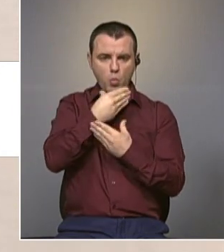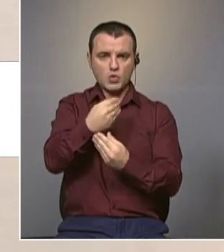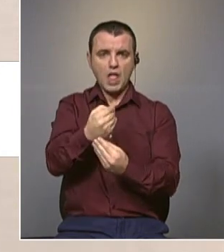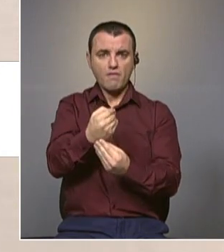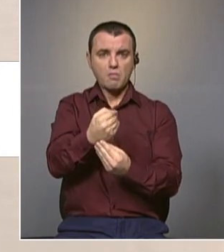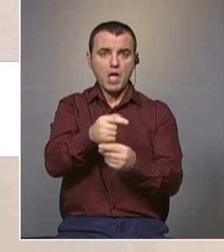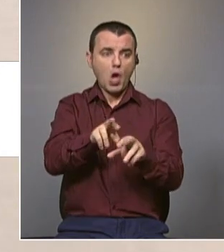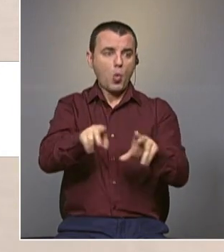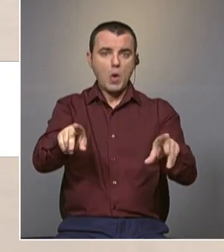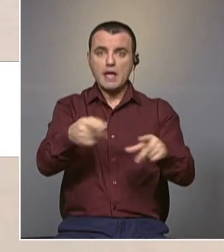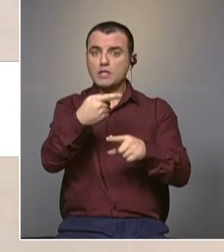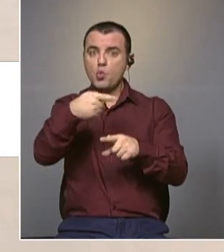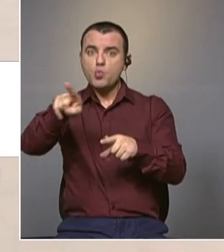други